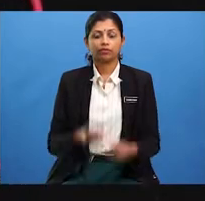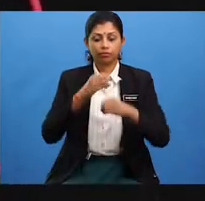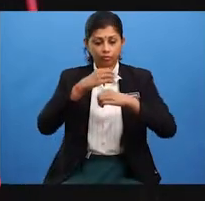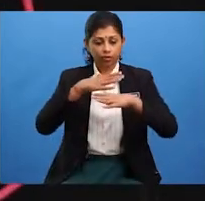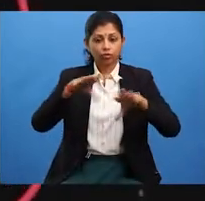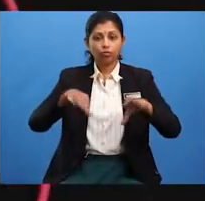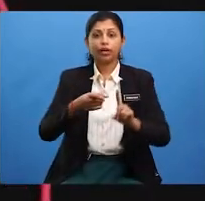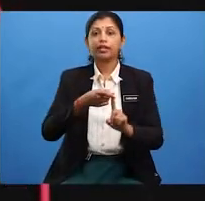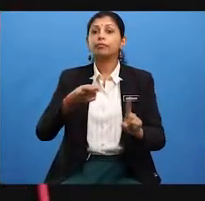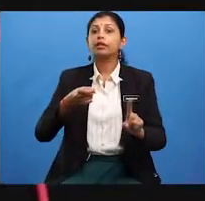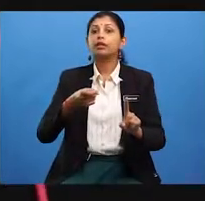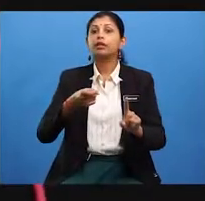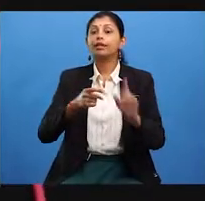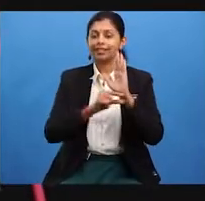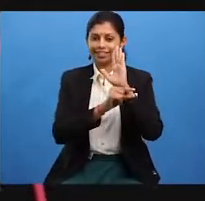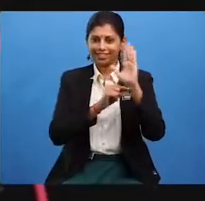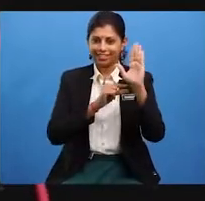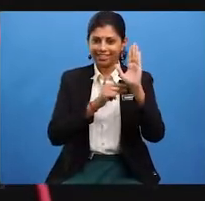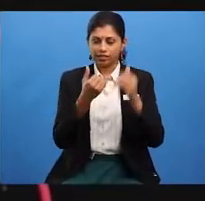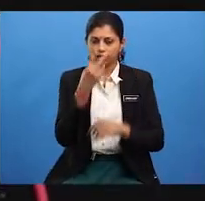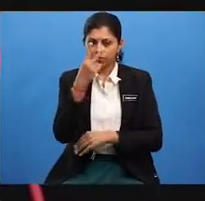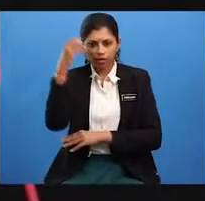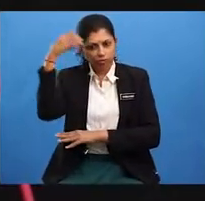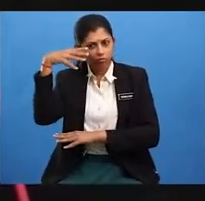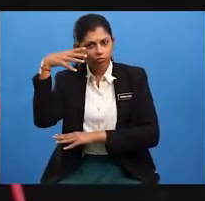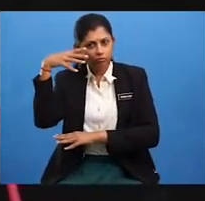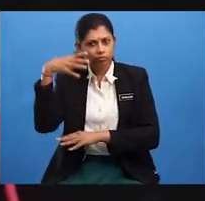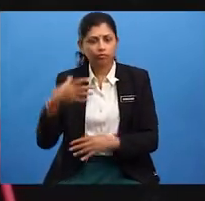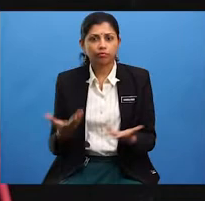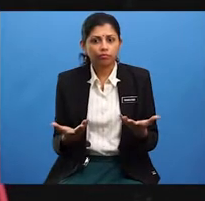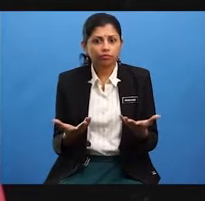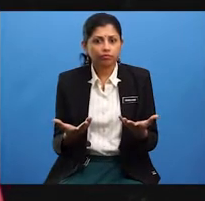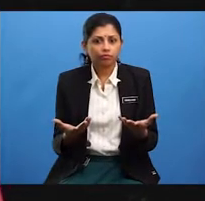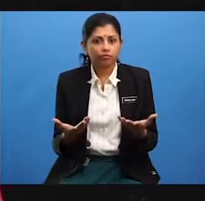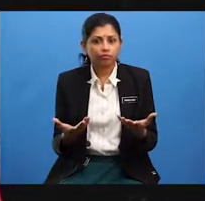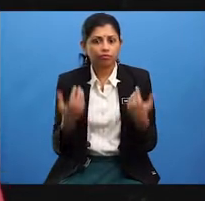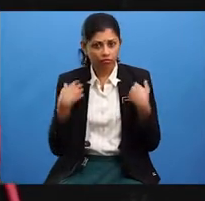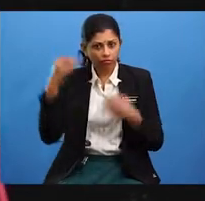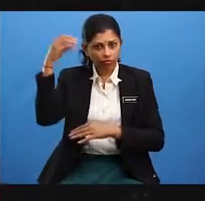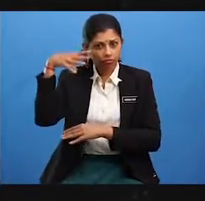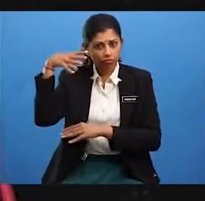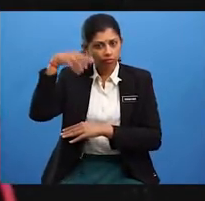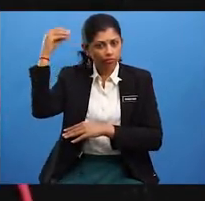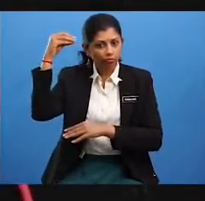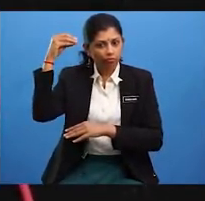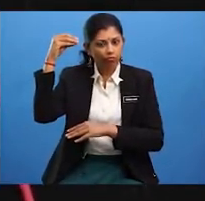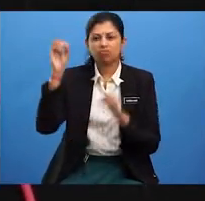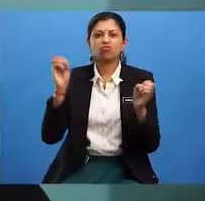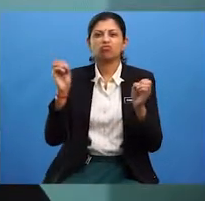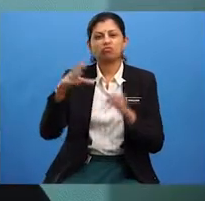terbuat daripada getah. Cuba kamu lihat keadaan mentol. Okey, mentol tidak menyala.